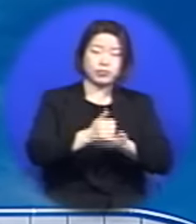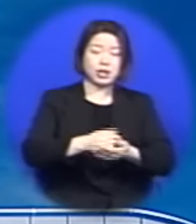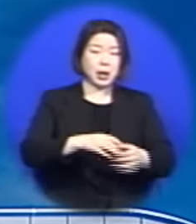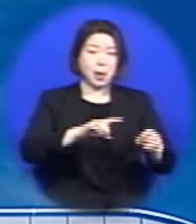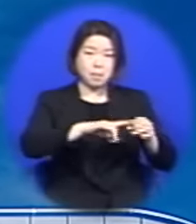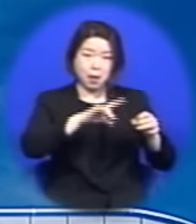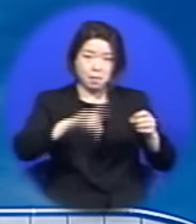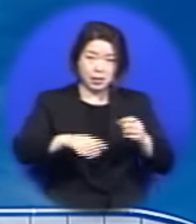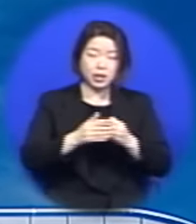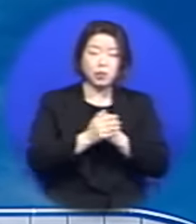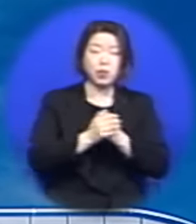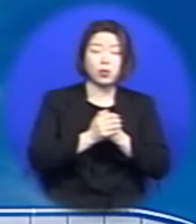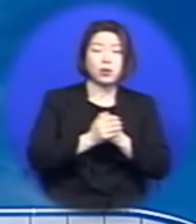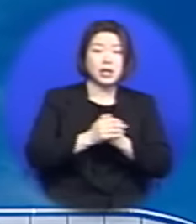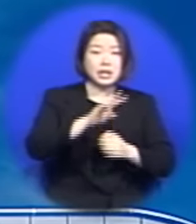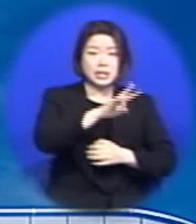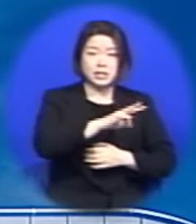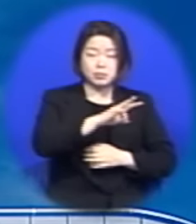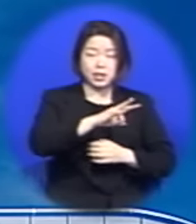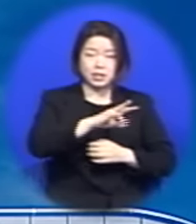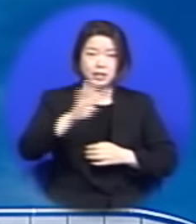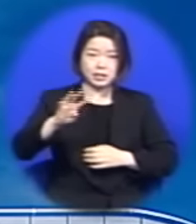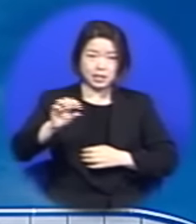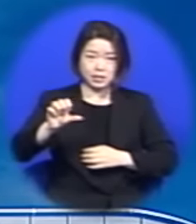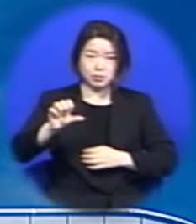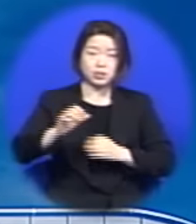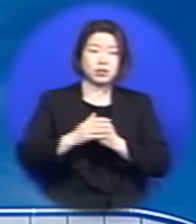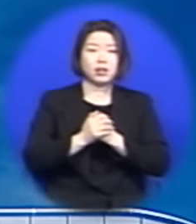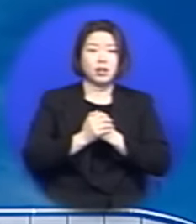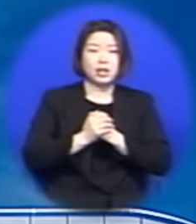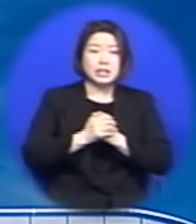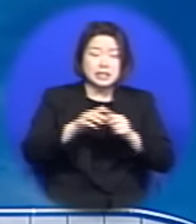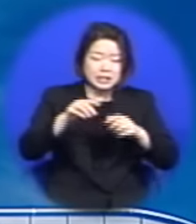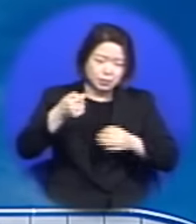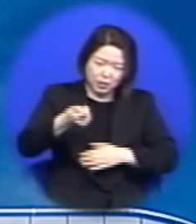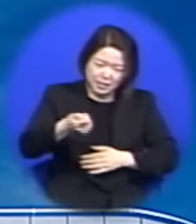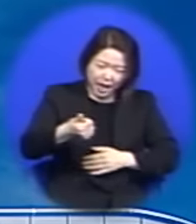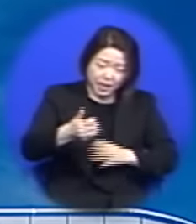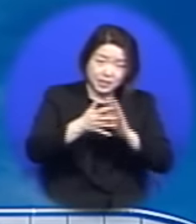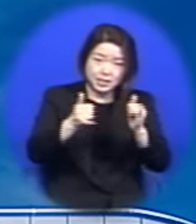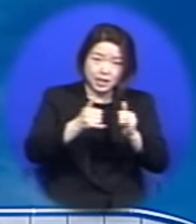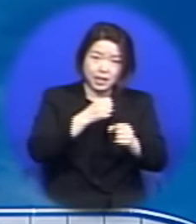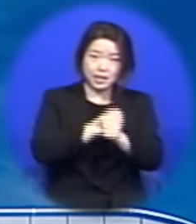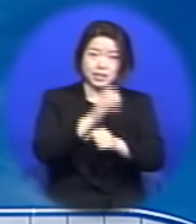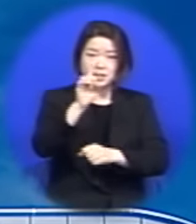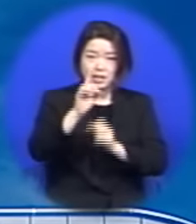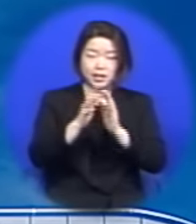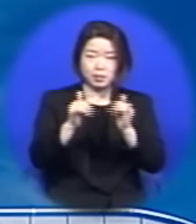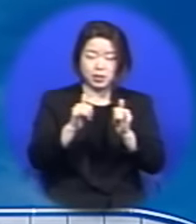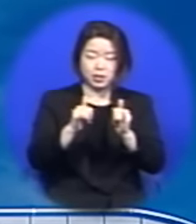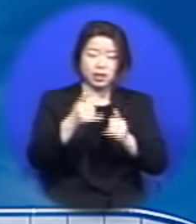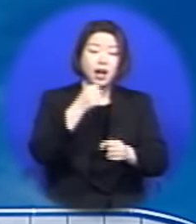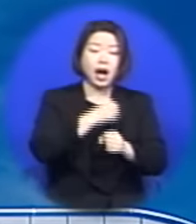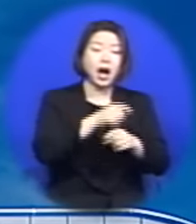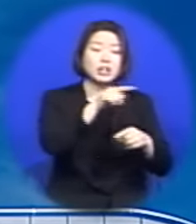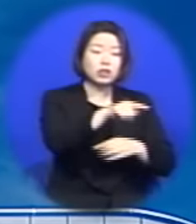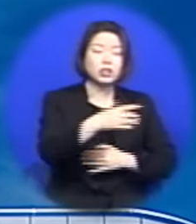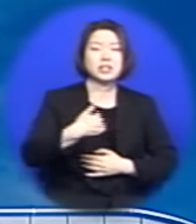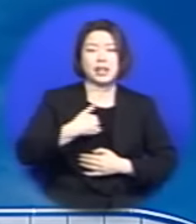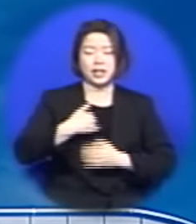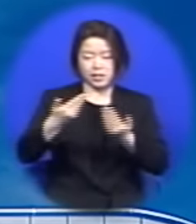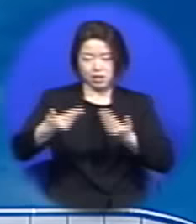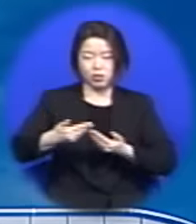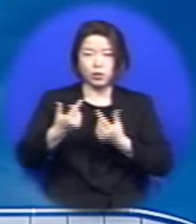25장 40절에 지극히 작은 자 하나에게 한 것이 곧 나에게 한 것이라 우리